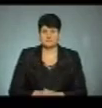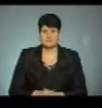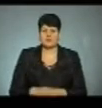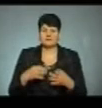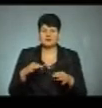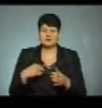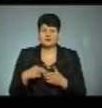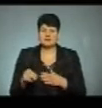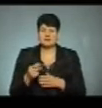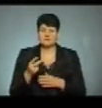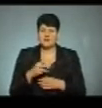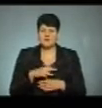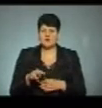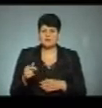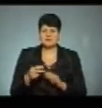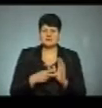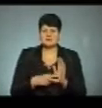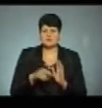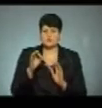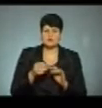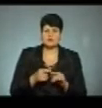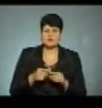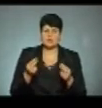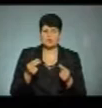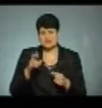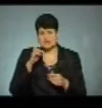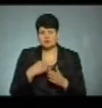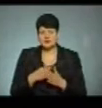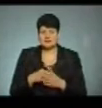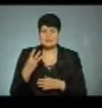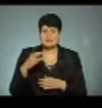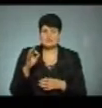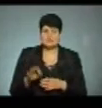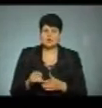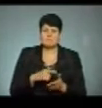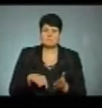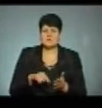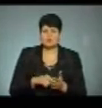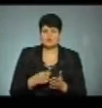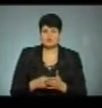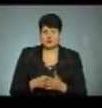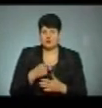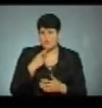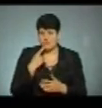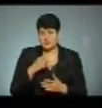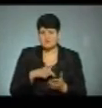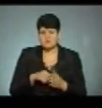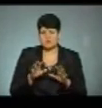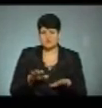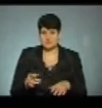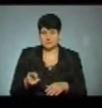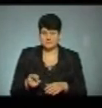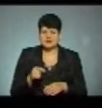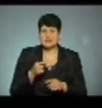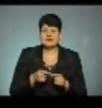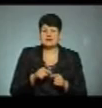Автомобіль придбали за 1,5 мільйона гривень. 70% – це кошти з держбюджету, 30% – з міського, каже міський голова Тернополя Сергій Надал. За його